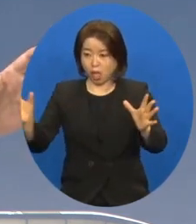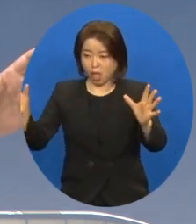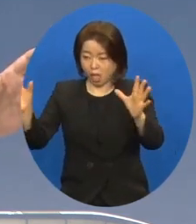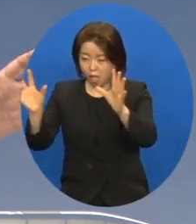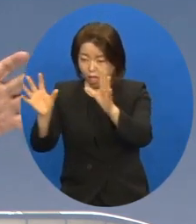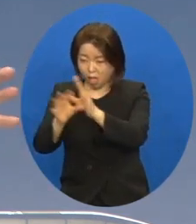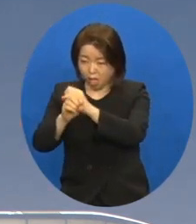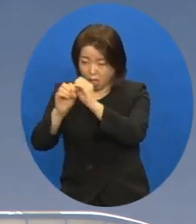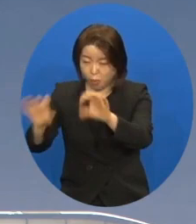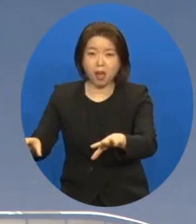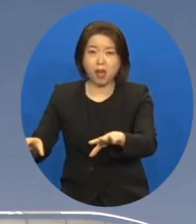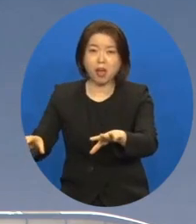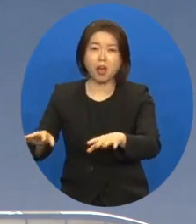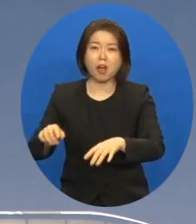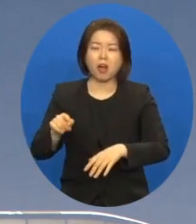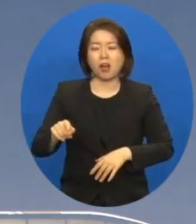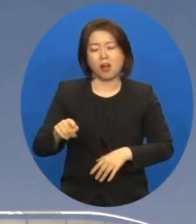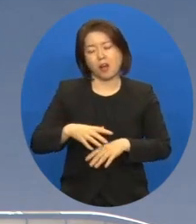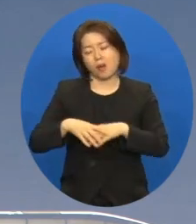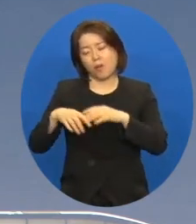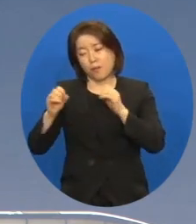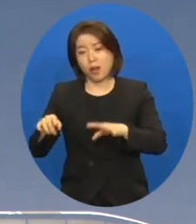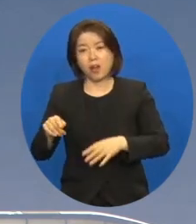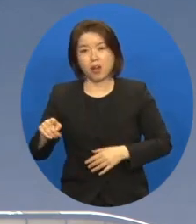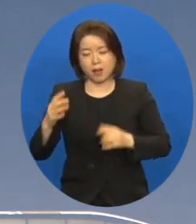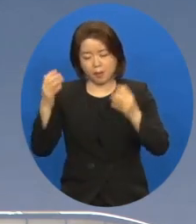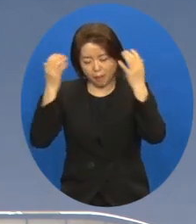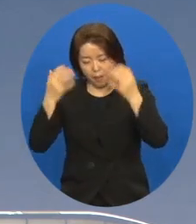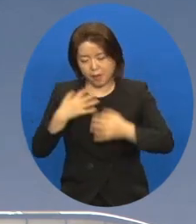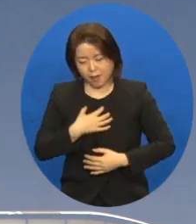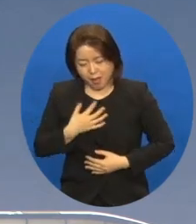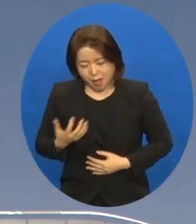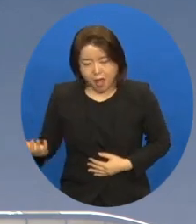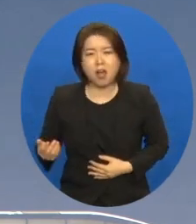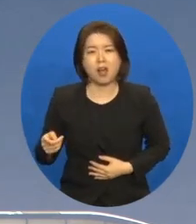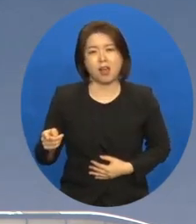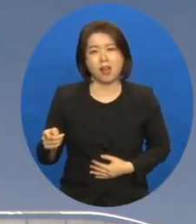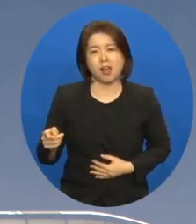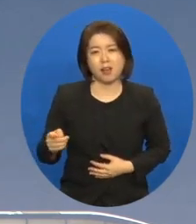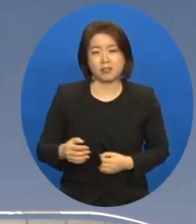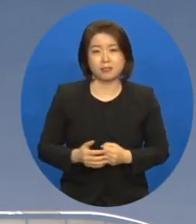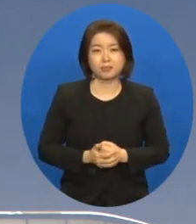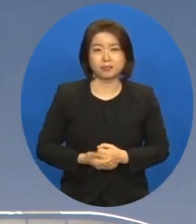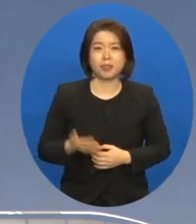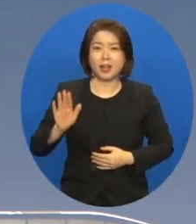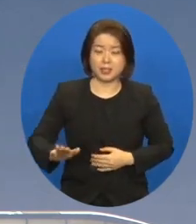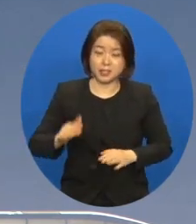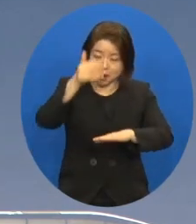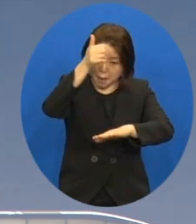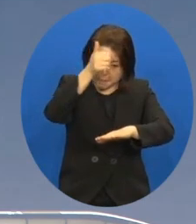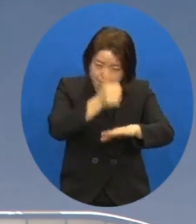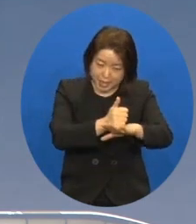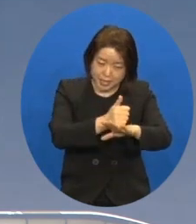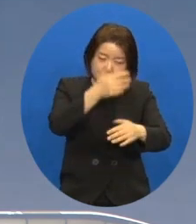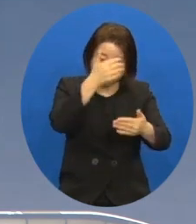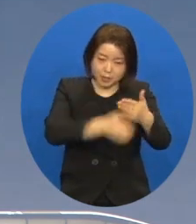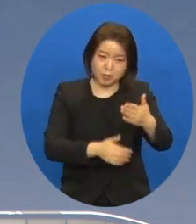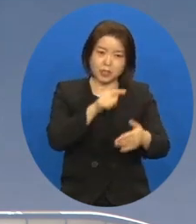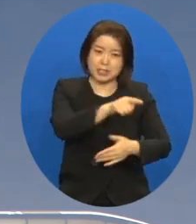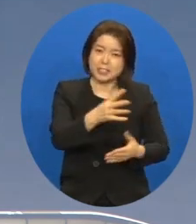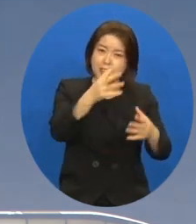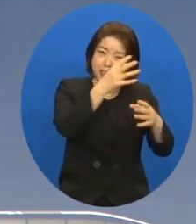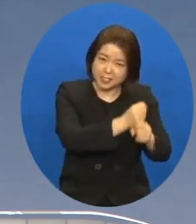버린다면 그 얼마나 허무하고 얼마나 고통스럽겠냐 말이에요. 진짜 끝까지 남는 거 붙잡고